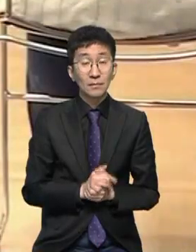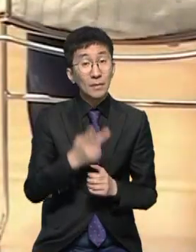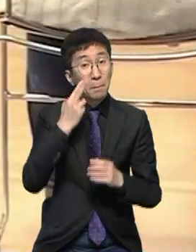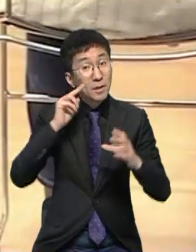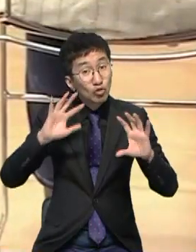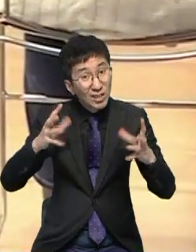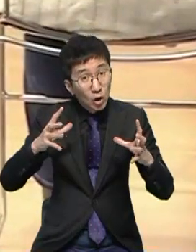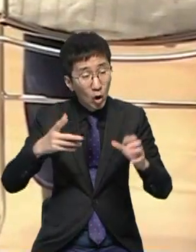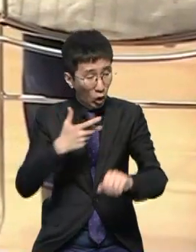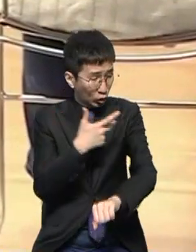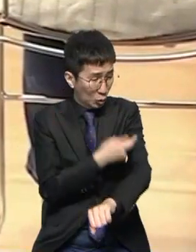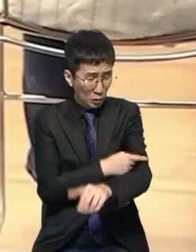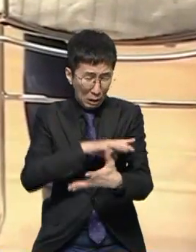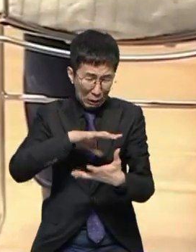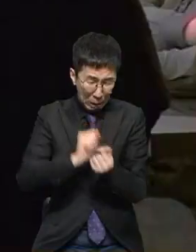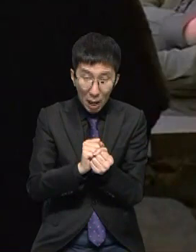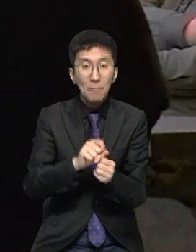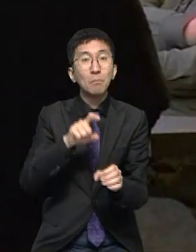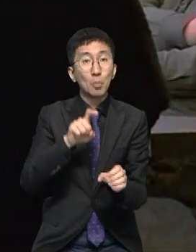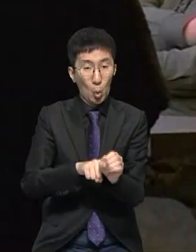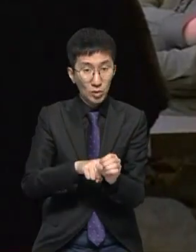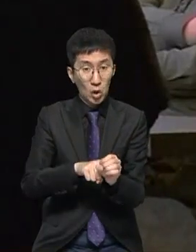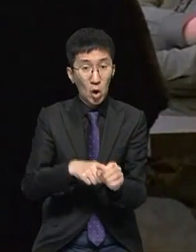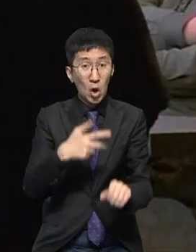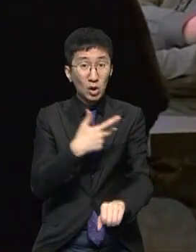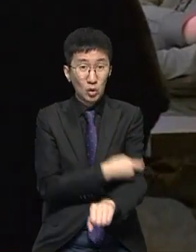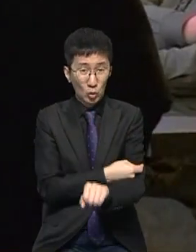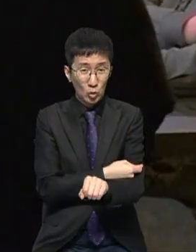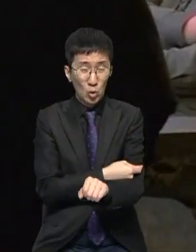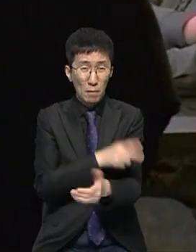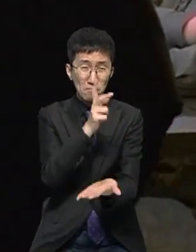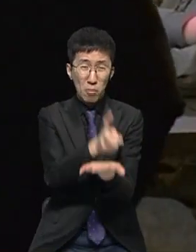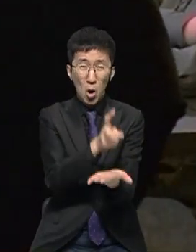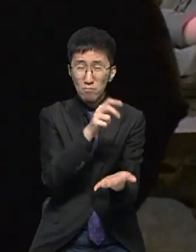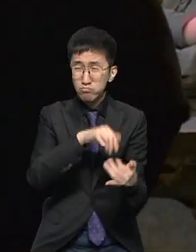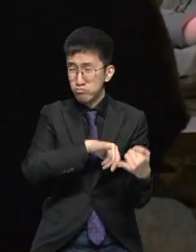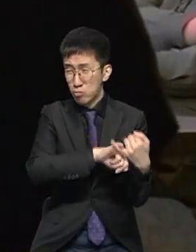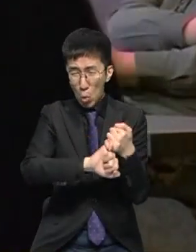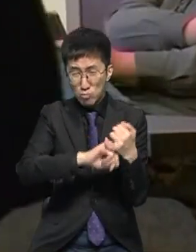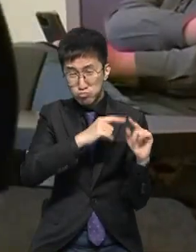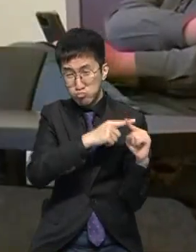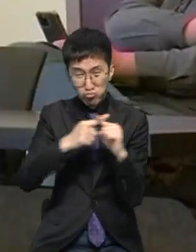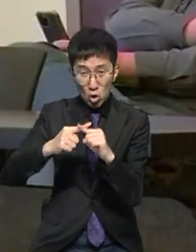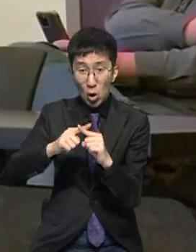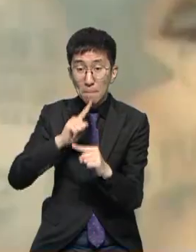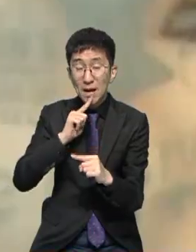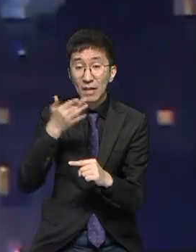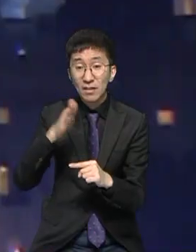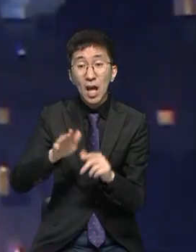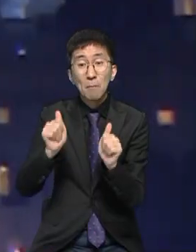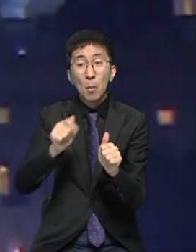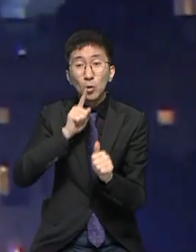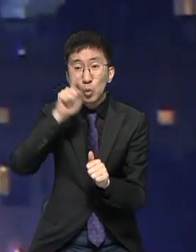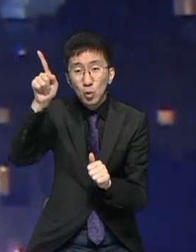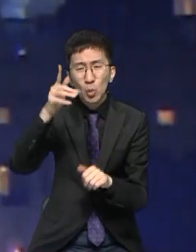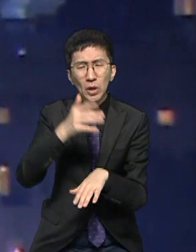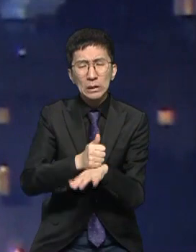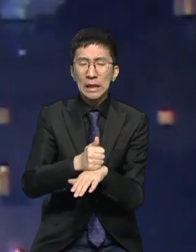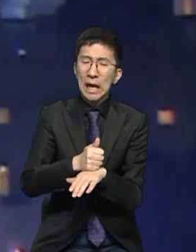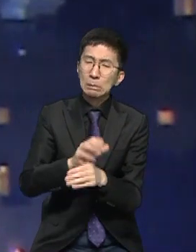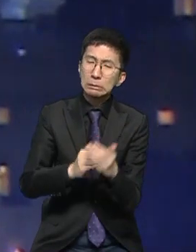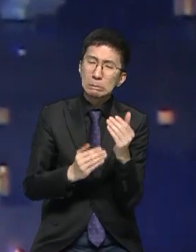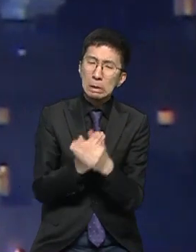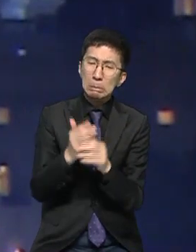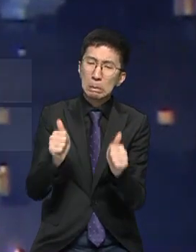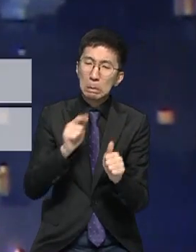미국에서도 접종률을 높이기 위해서 접종 의무화 조치가 잇따라 발표됐는데 소송전이 벌어지면서 일부는 법원 판결로